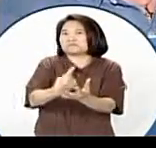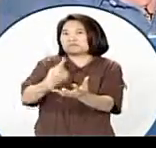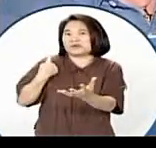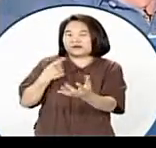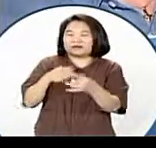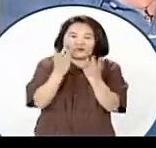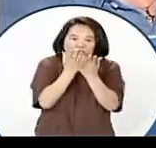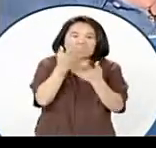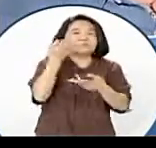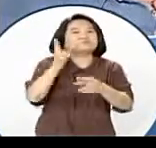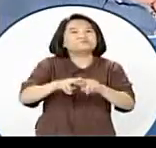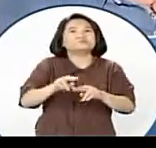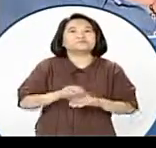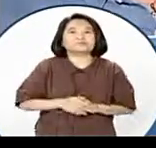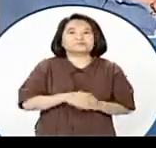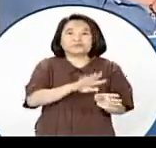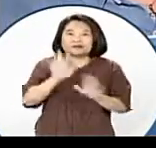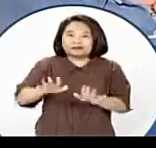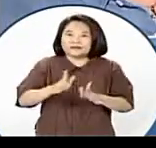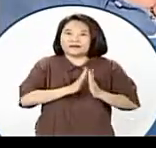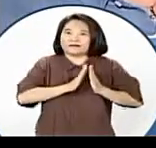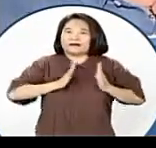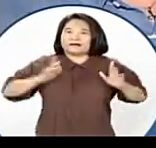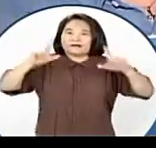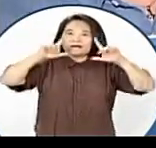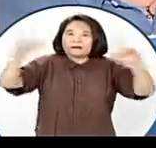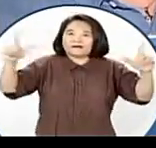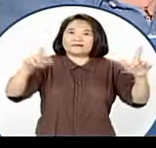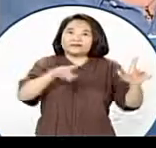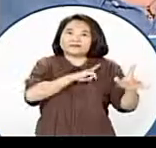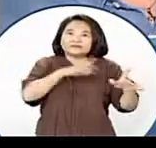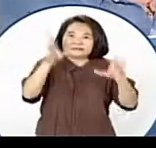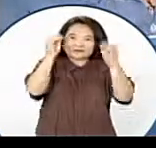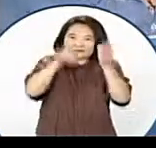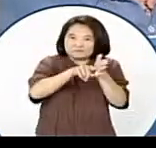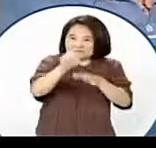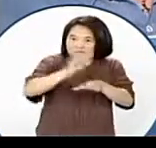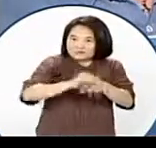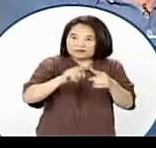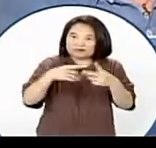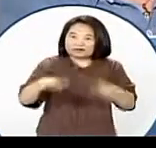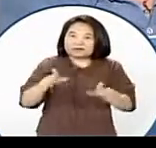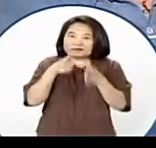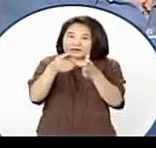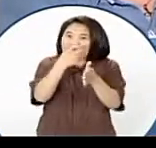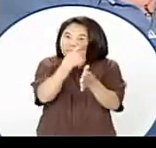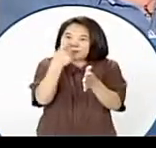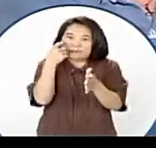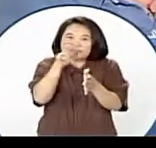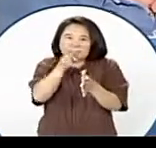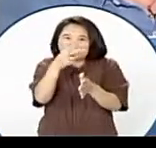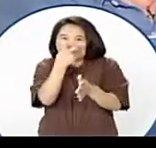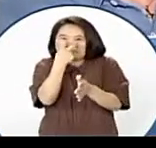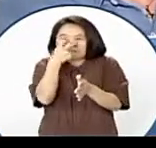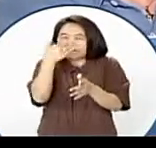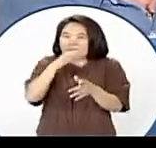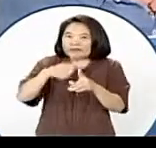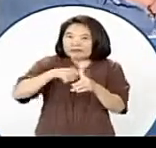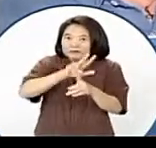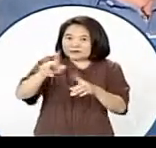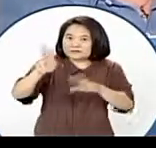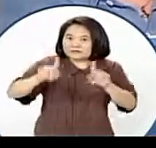同业。第二，佮行出来嘞，唔但想结合自家自身专业，开发很多就业市场上的常